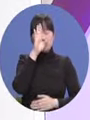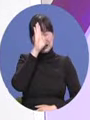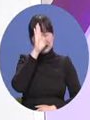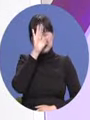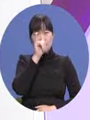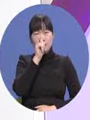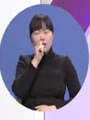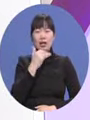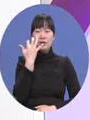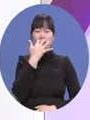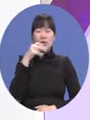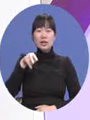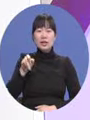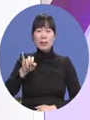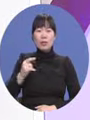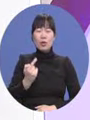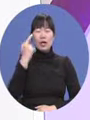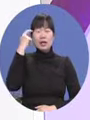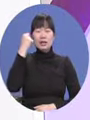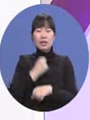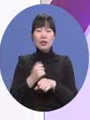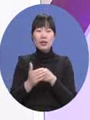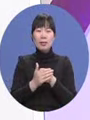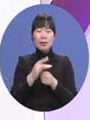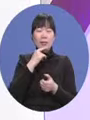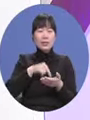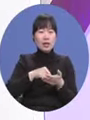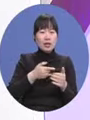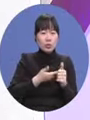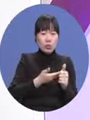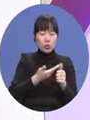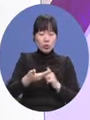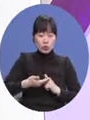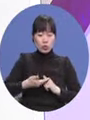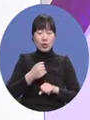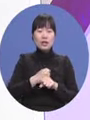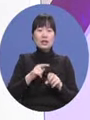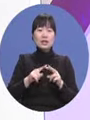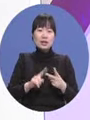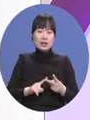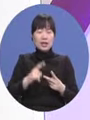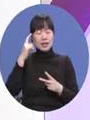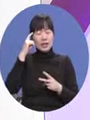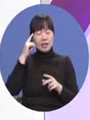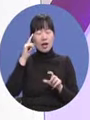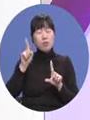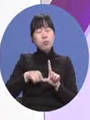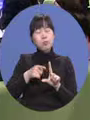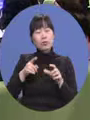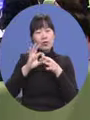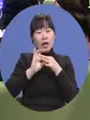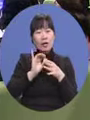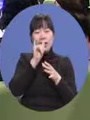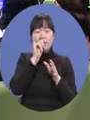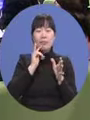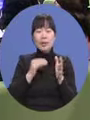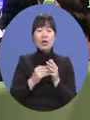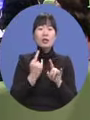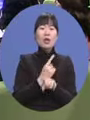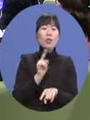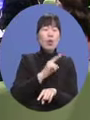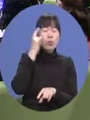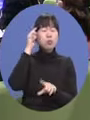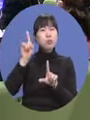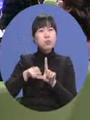되냐면 성은 세포가 기억하는 문제이기 때문에 가해든 피해든 무의식과 연결돼 있어요. 치료는 뭔지 아세요?